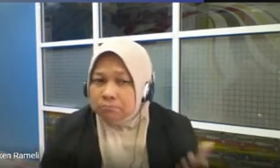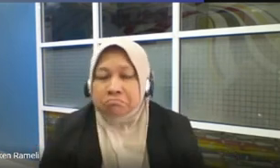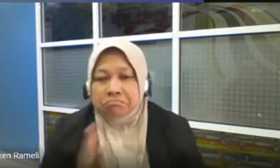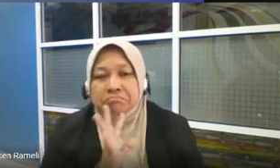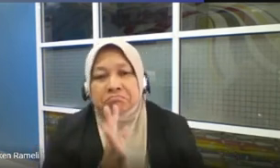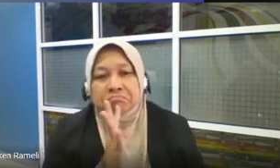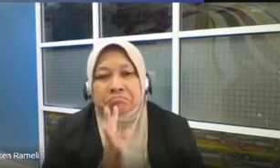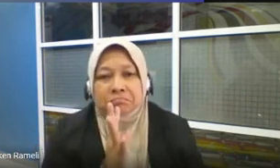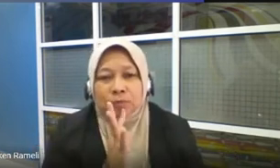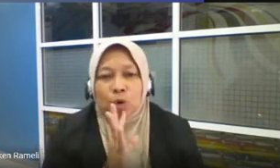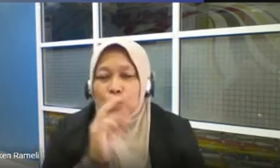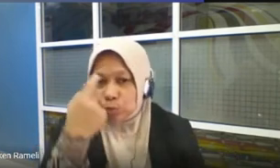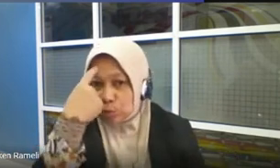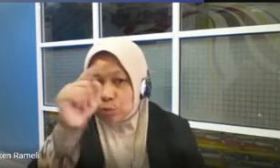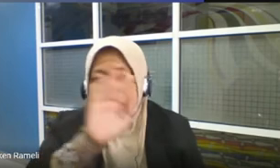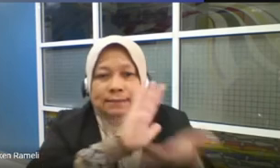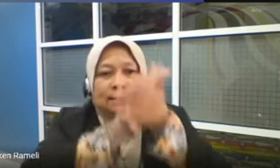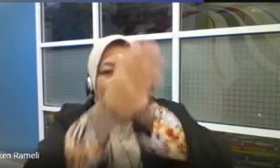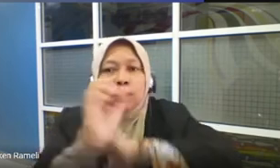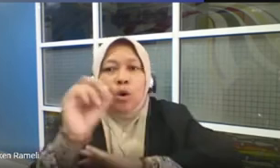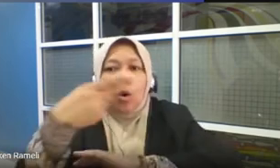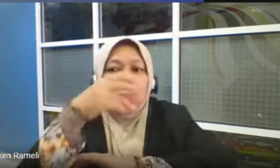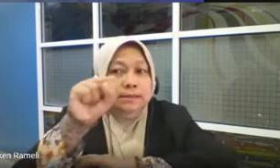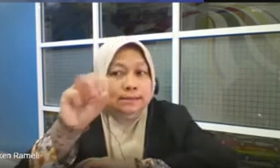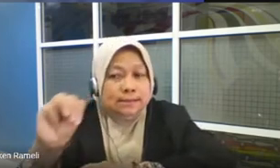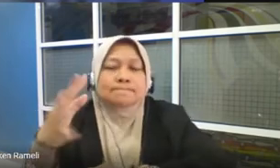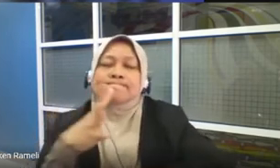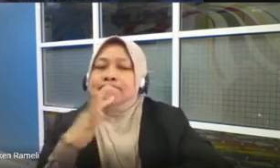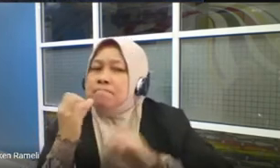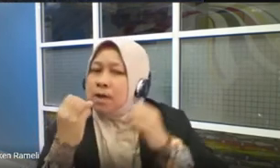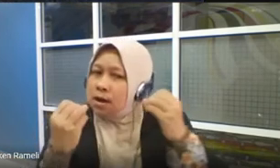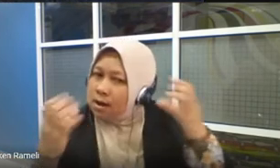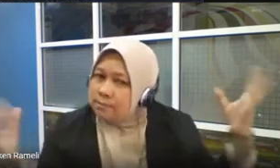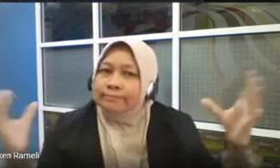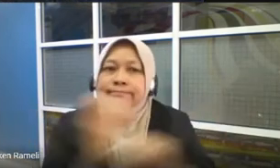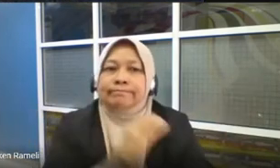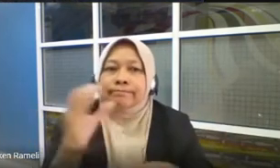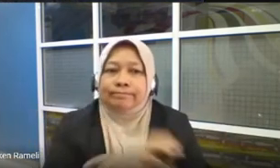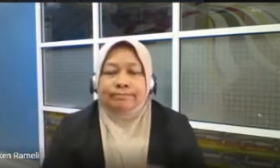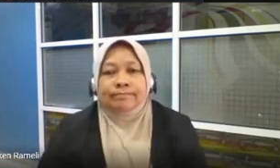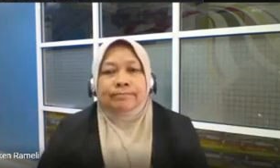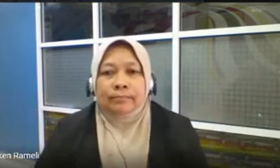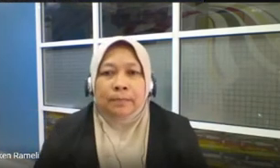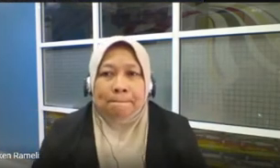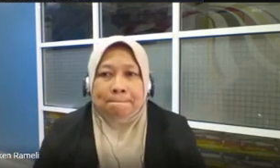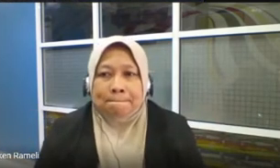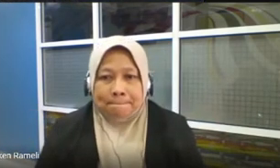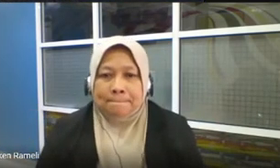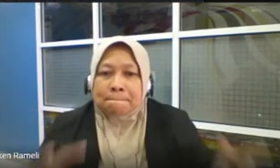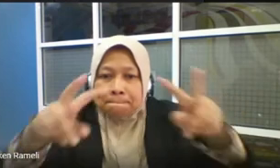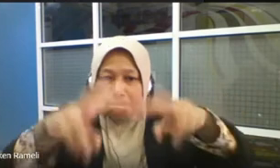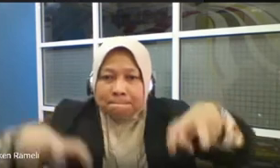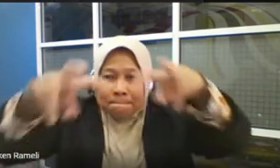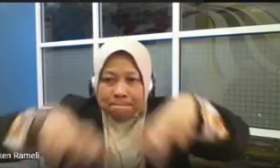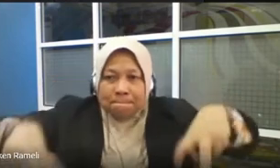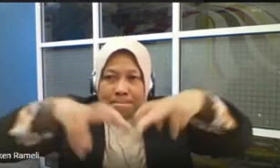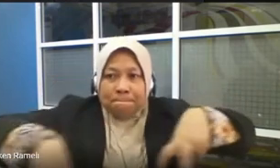awesome, untuk menjadi awesome speaker, memang ada cabaran. Okay, ini research yang dibuat